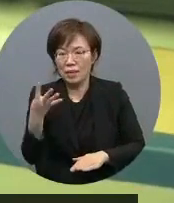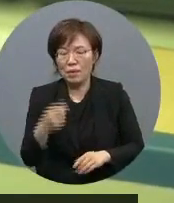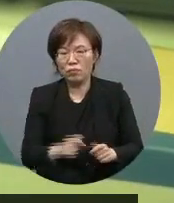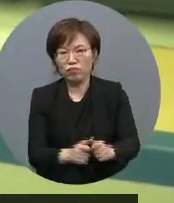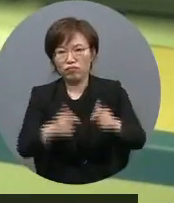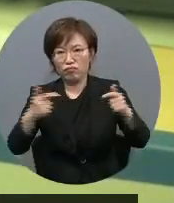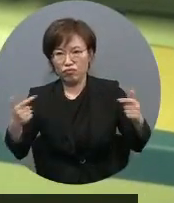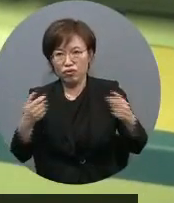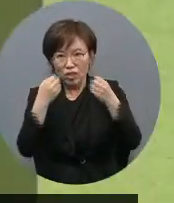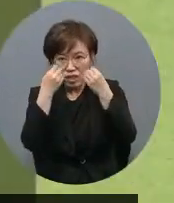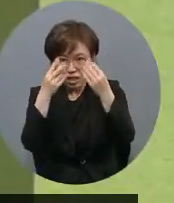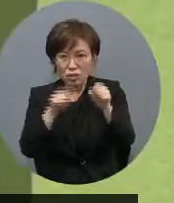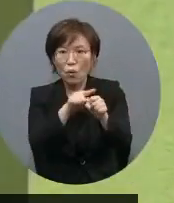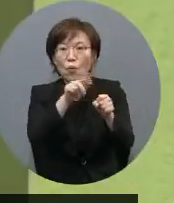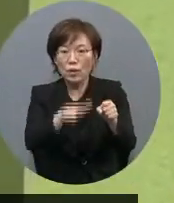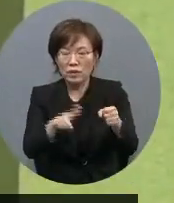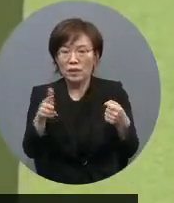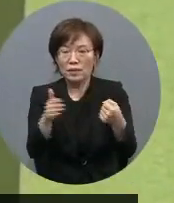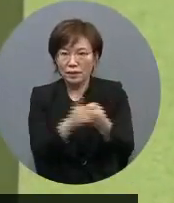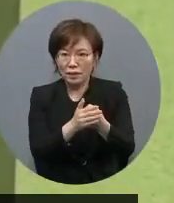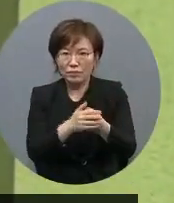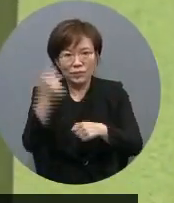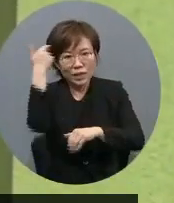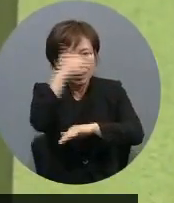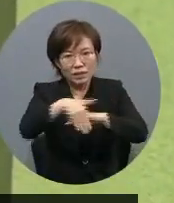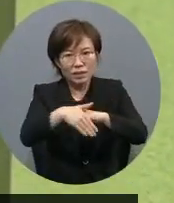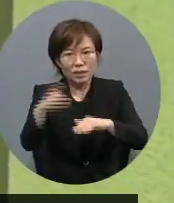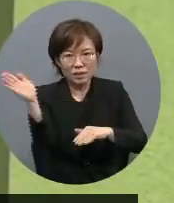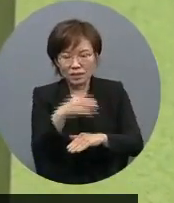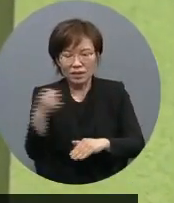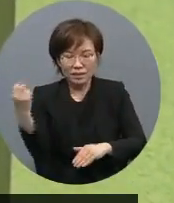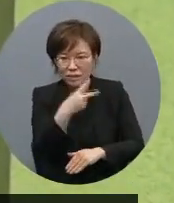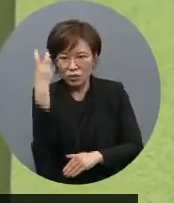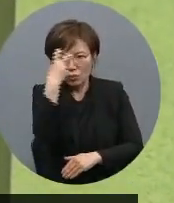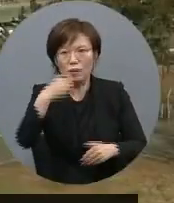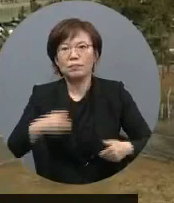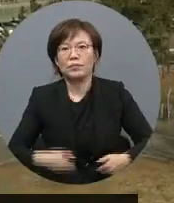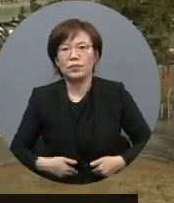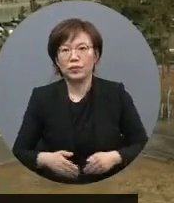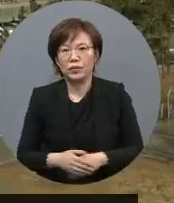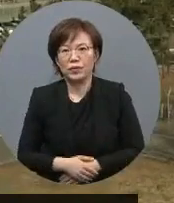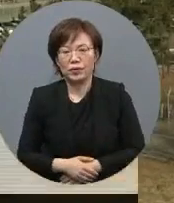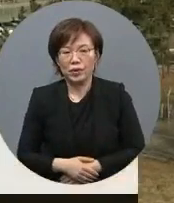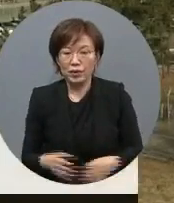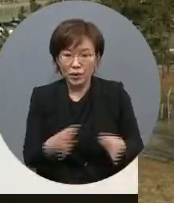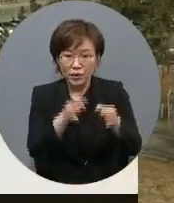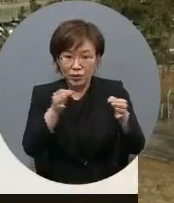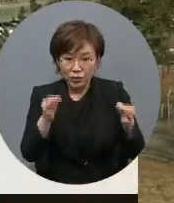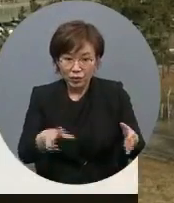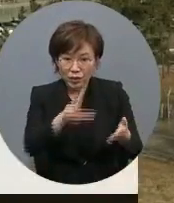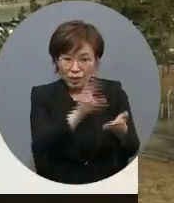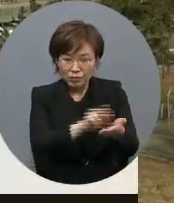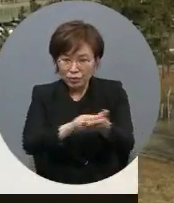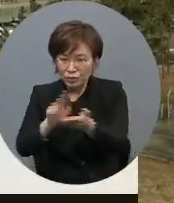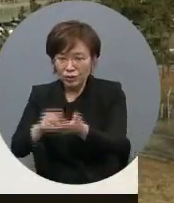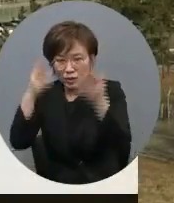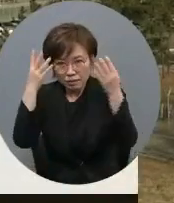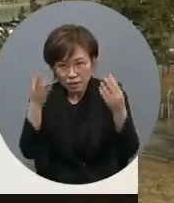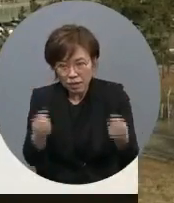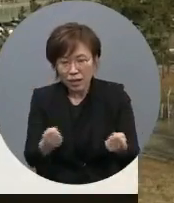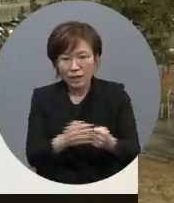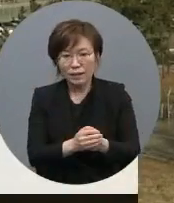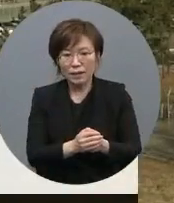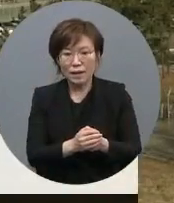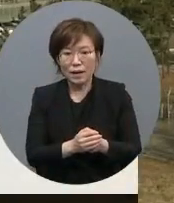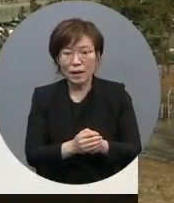1400MW로 늘린 신형 원전이라 개통 설계부터 다시 따져봐야 한다는 겁니다. 그동안 누적된 문제들에 대해서